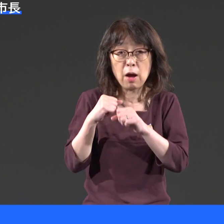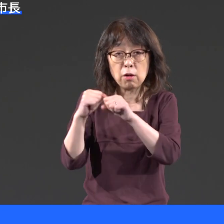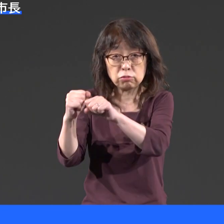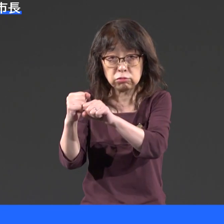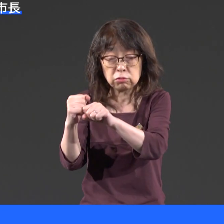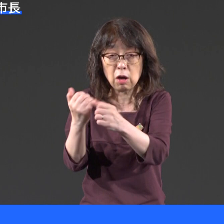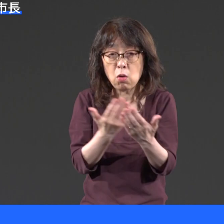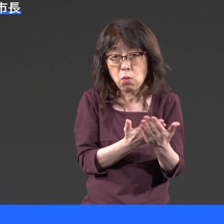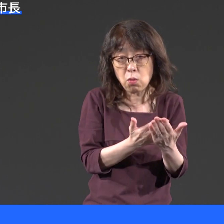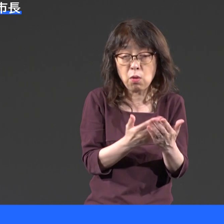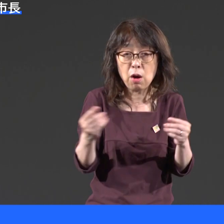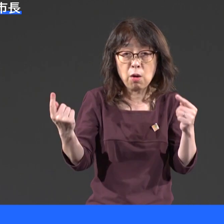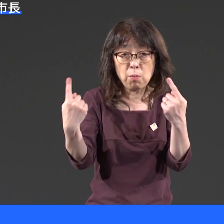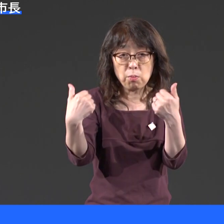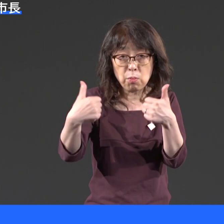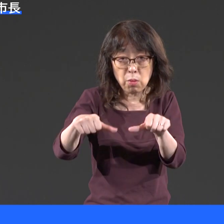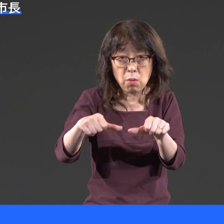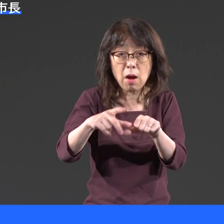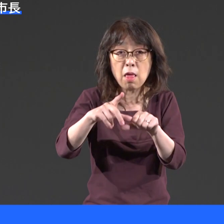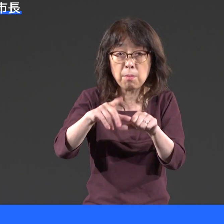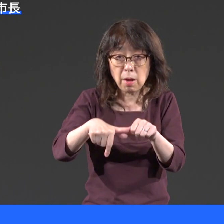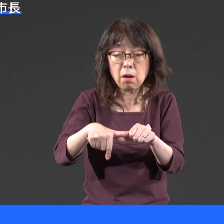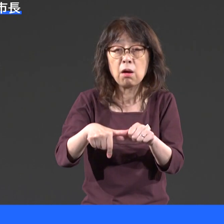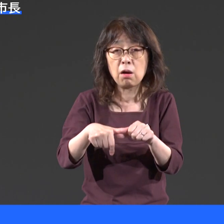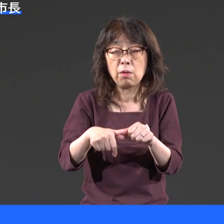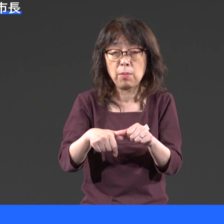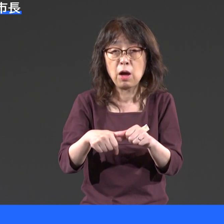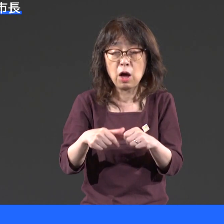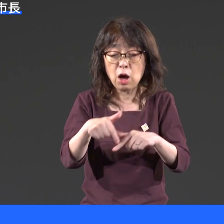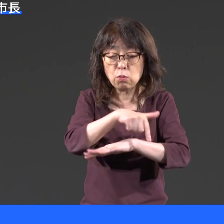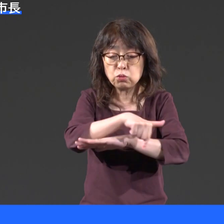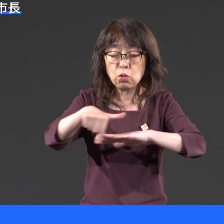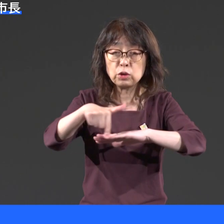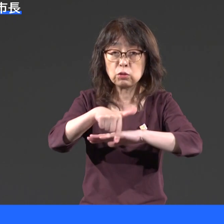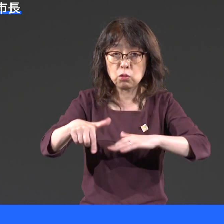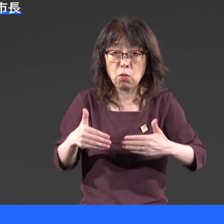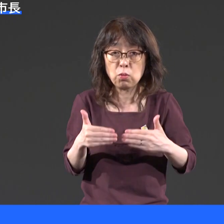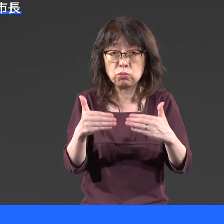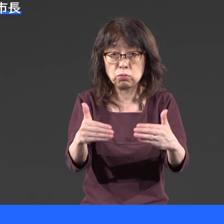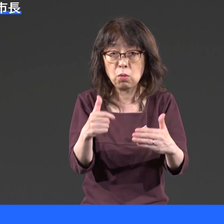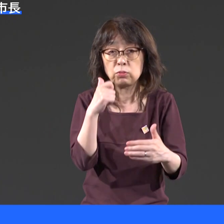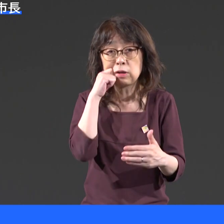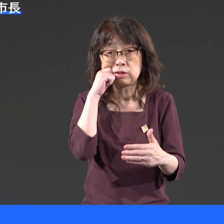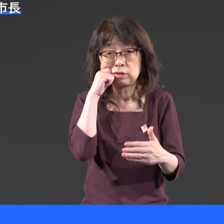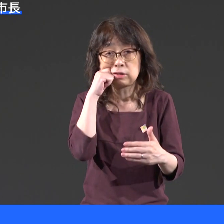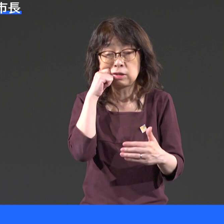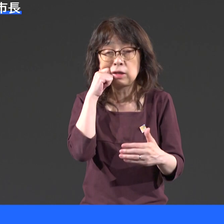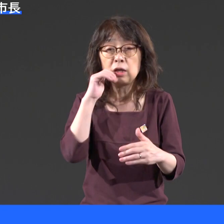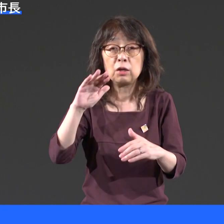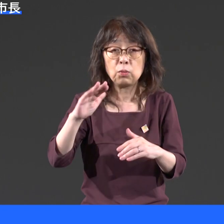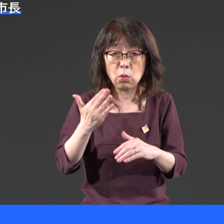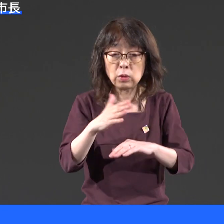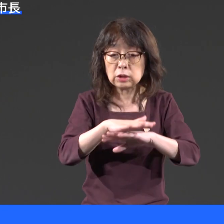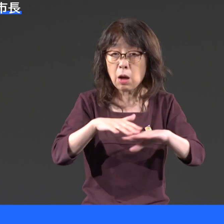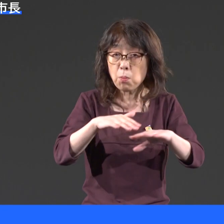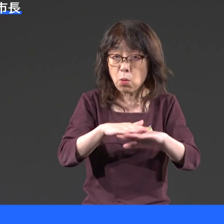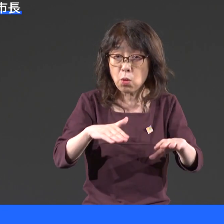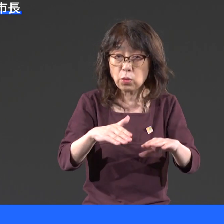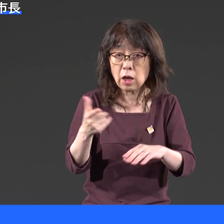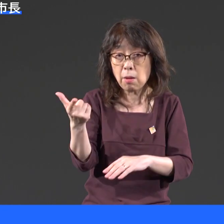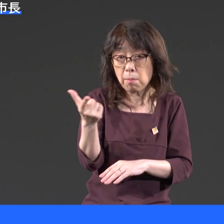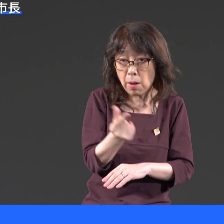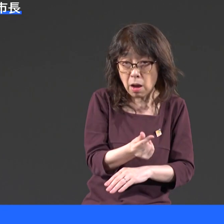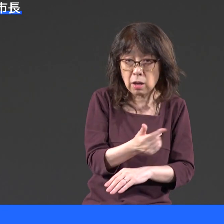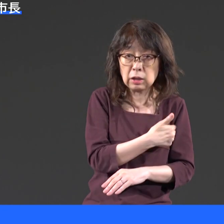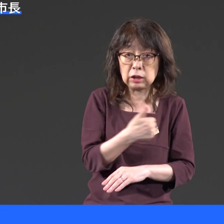とこのプロジェクトもですね進んでいきませんので札幌で使えるものをしっかり使っていく。そしてその